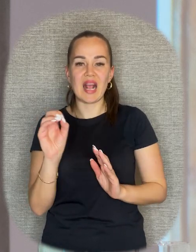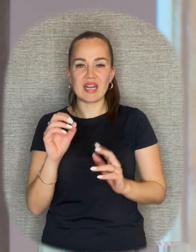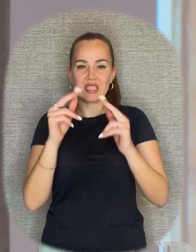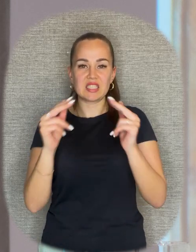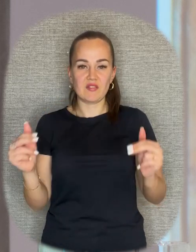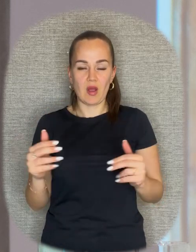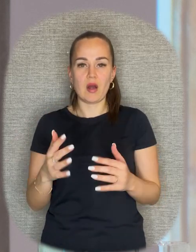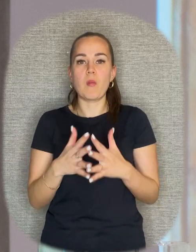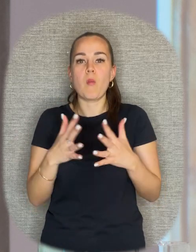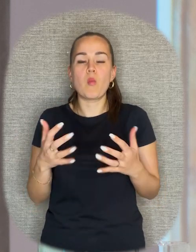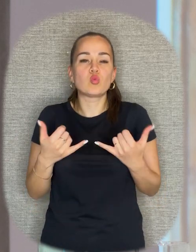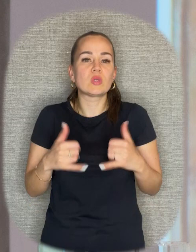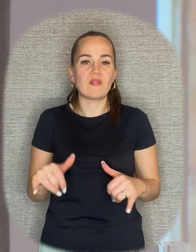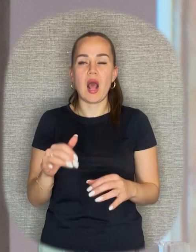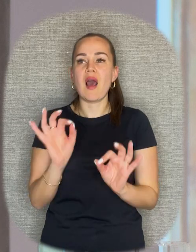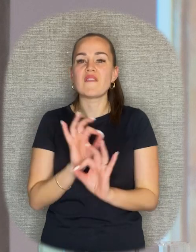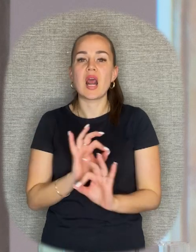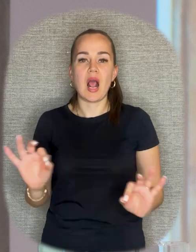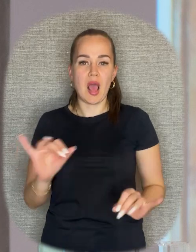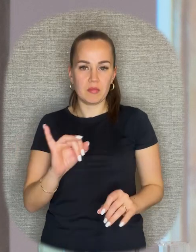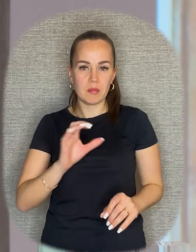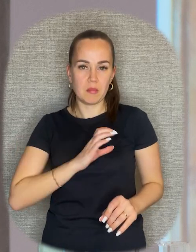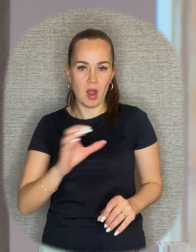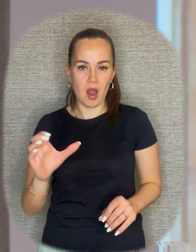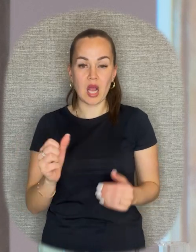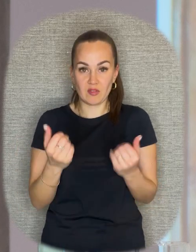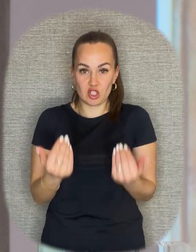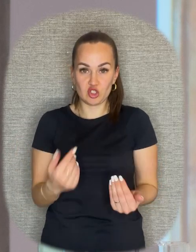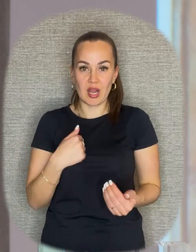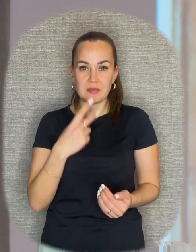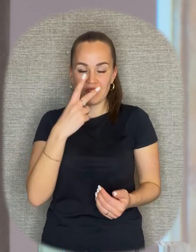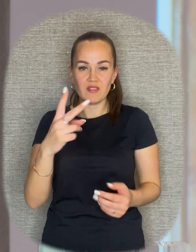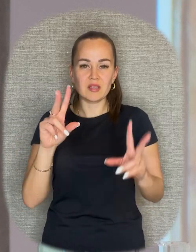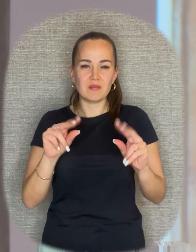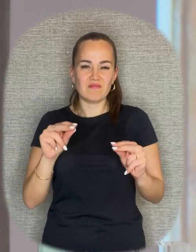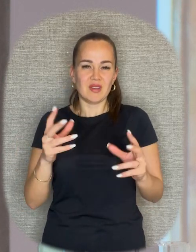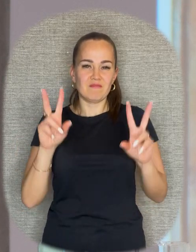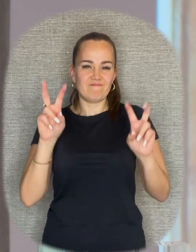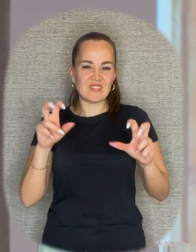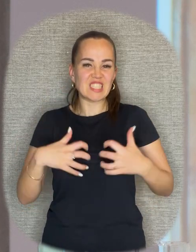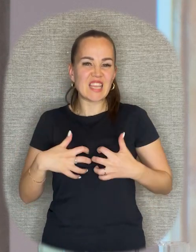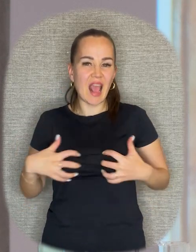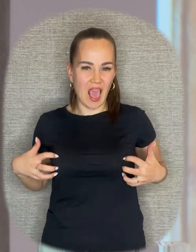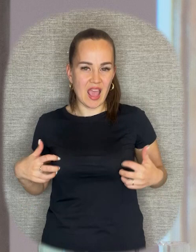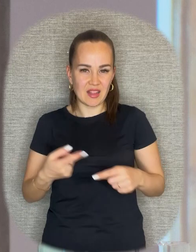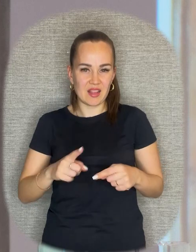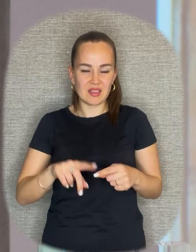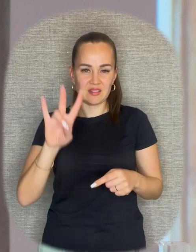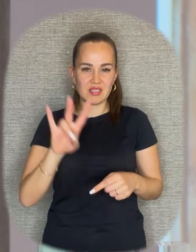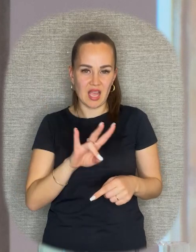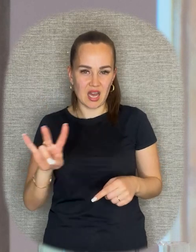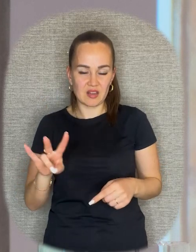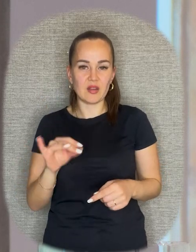екатерининского дворца ещё больше поражала великолепием и богатством А когда мы видим скелет этой РК